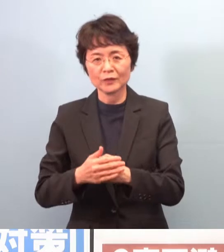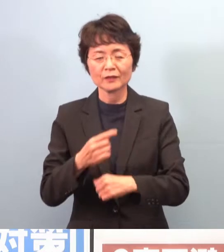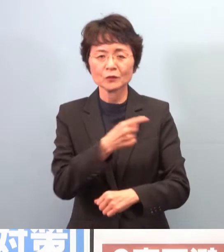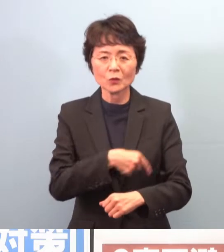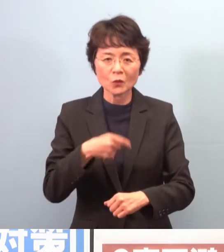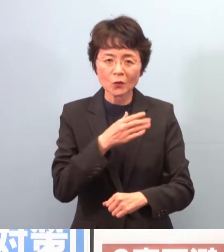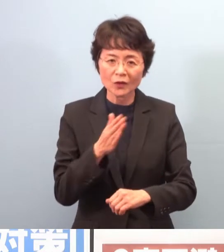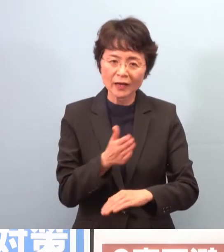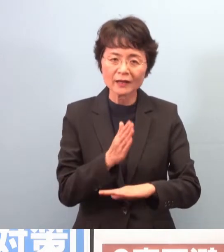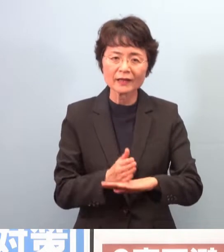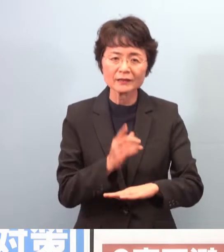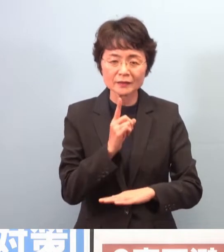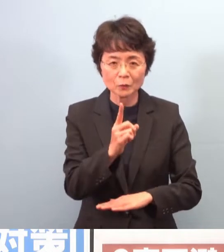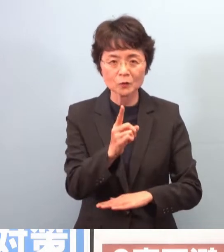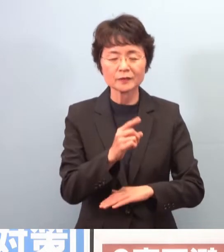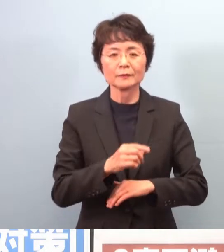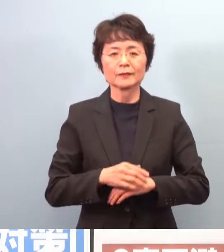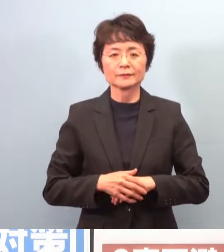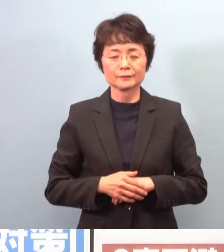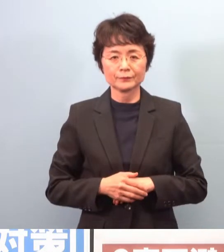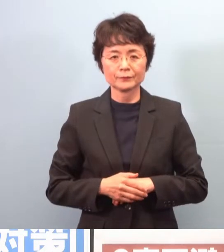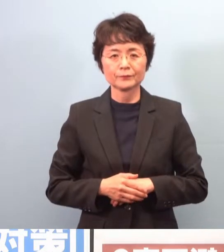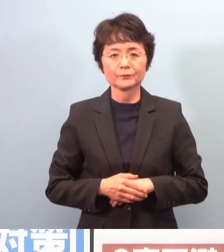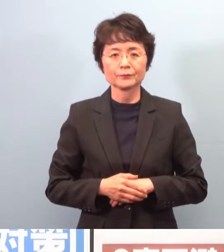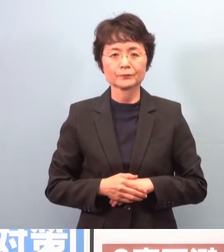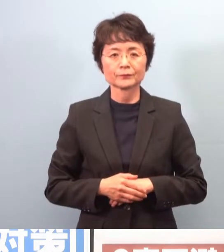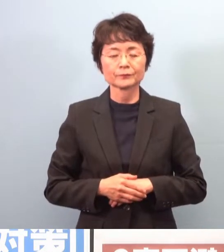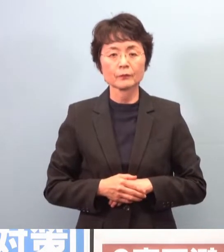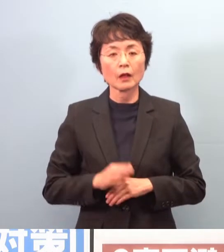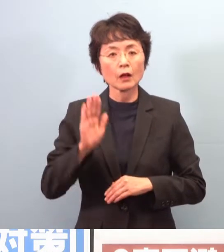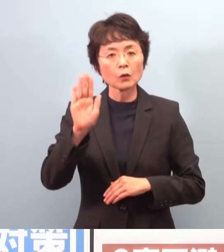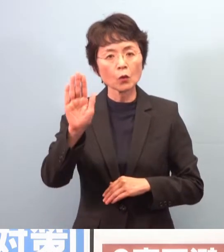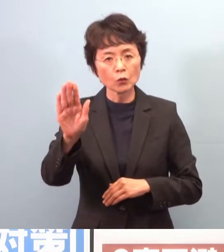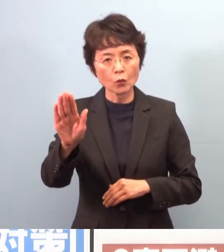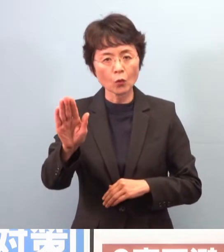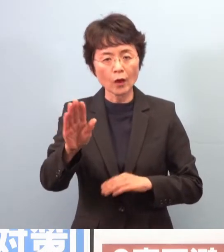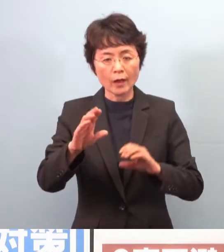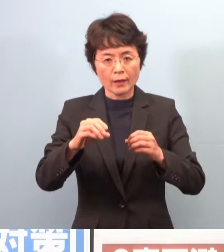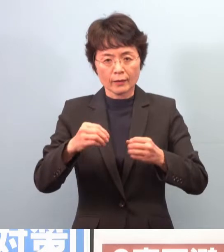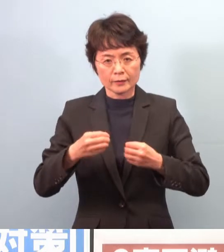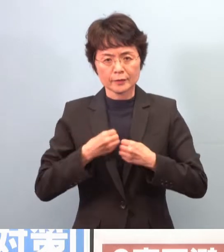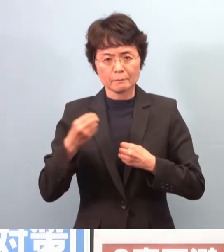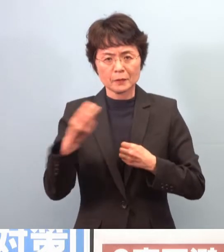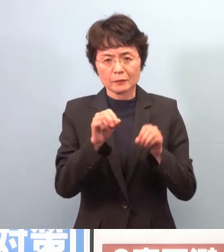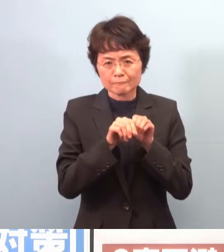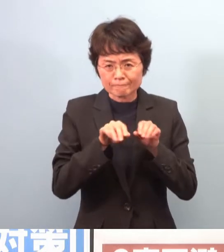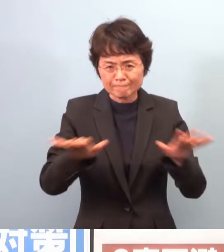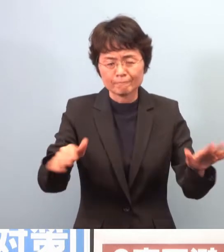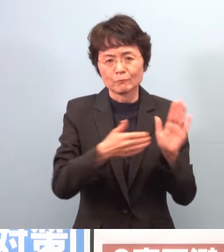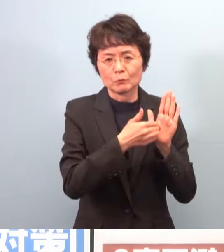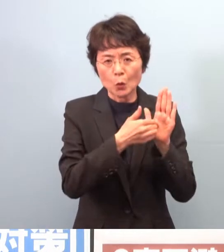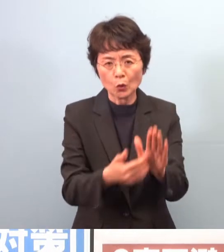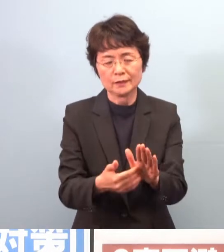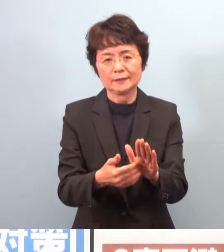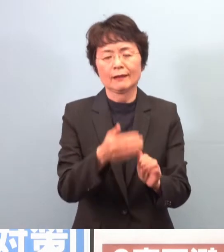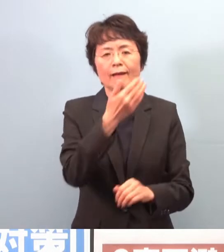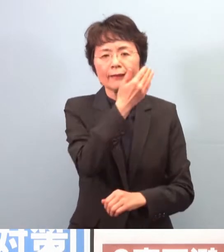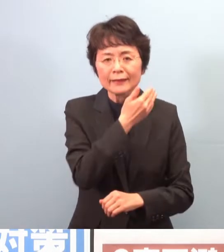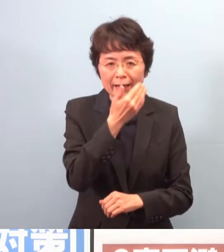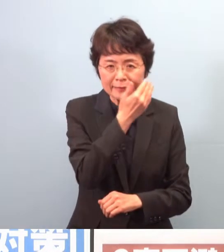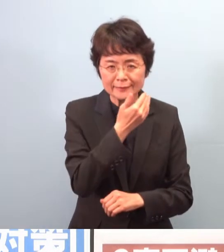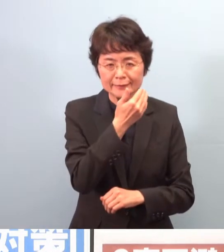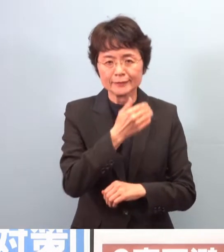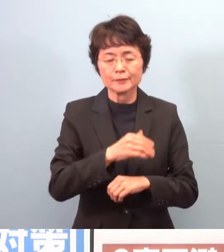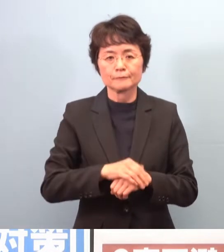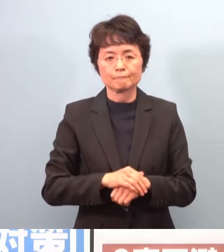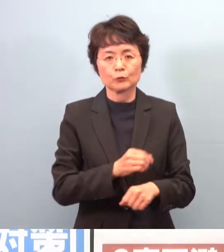理解とご協力に心から感謝申し上げます。今後は感染を再拡大させないことが大変重